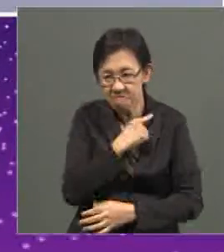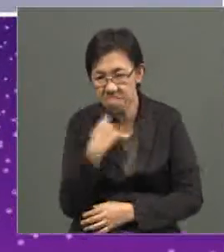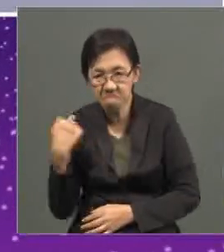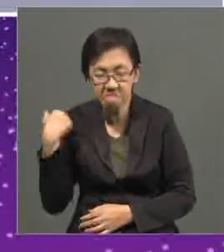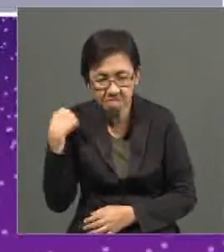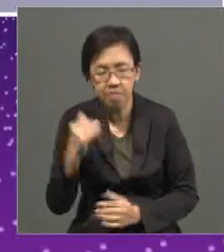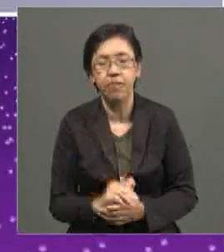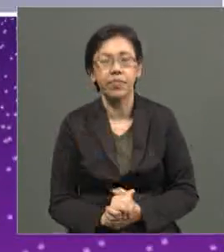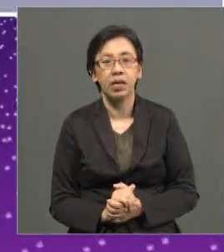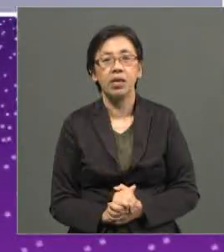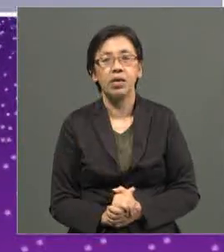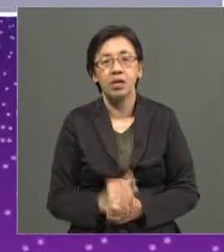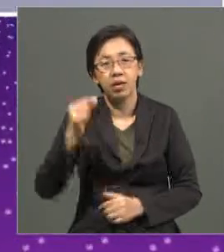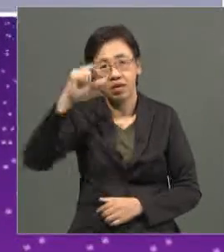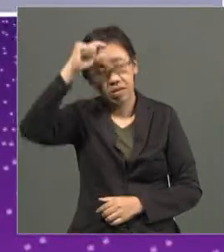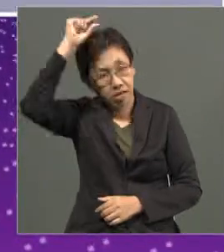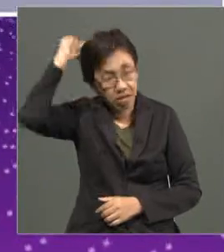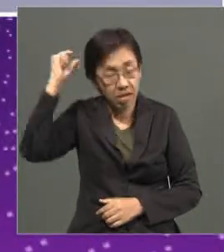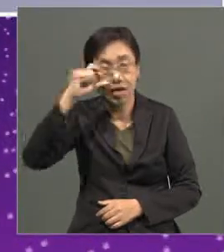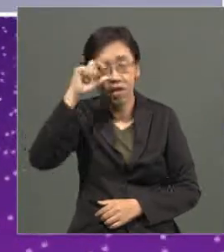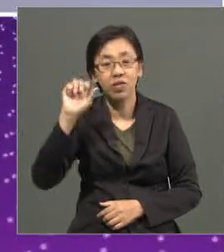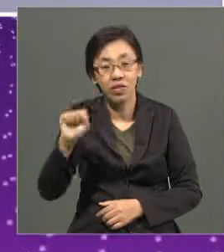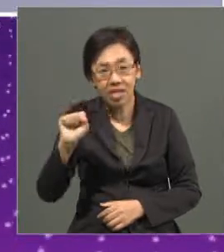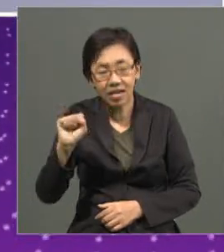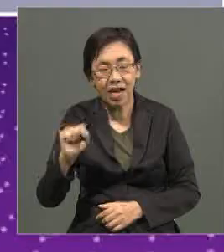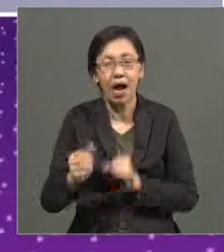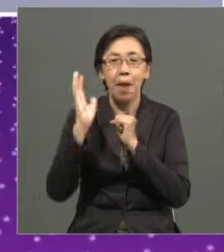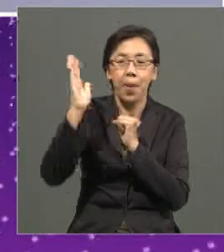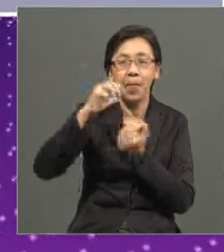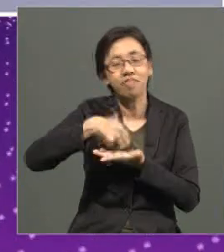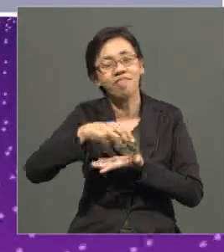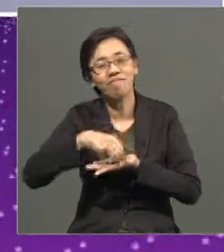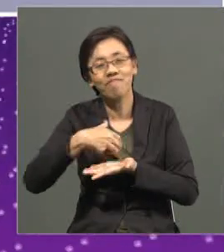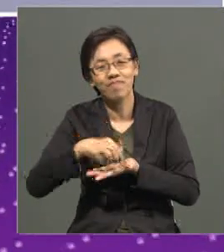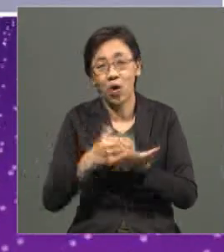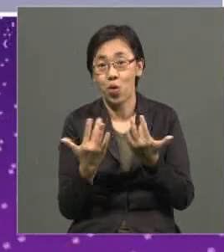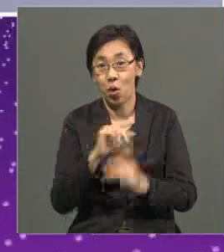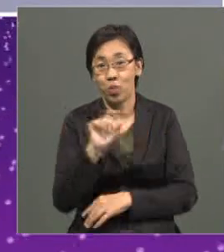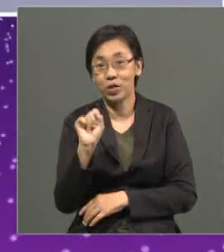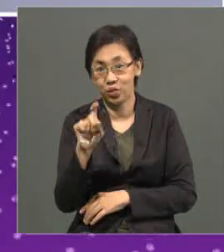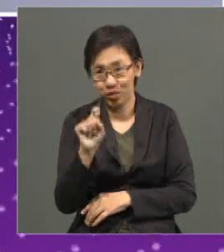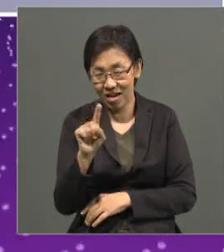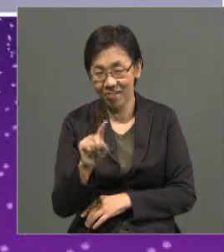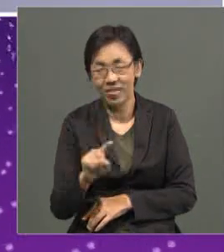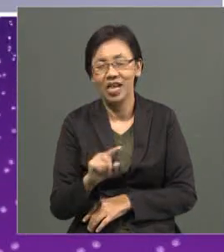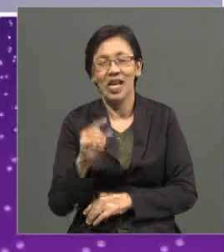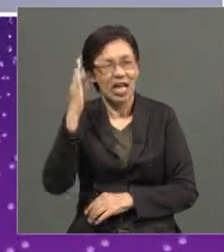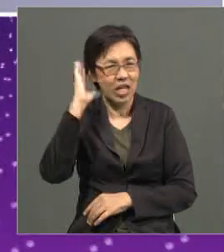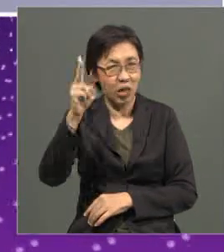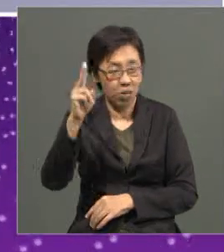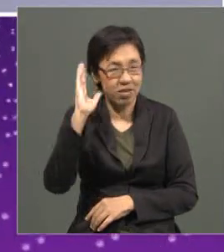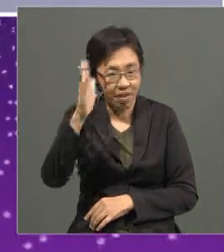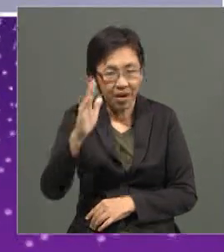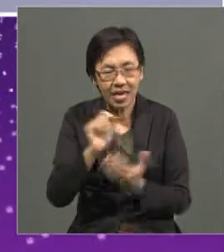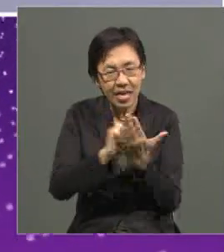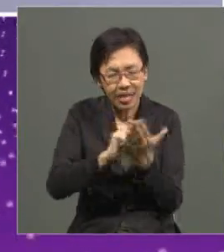ฮะเรื่องนี้เนี่ยคุณสนธิลิ้มทองกุลนะผู้ดำเนินรายการสนธิทอลเนี่ยออกมาเปิดเผยนะครับว่าเดี๋ยววันศุกร์เยฮะมะรืนเนี้ยจะแฉวิธีเขียน